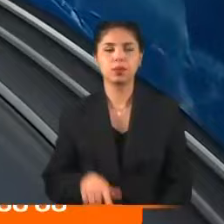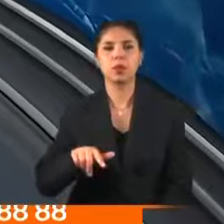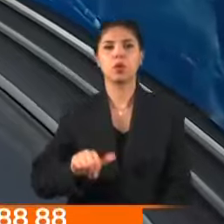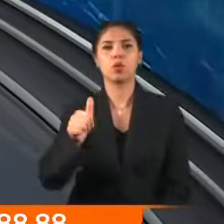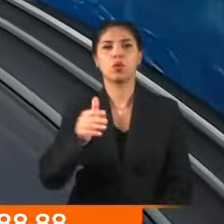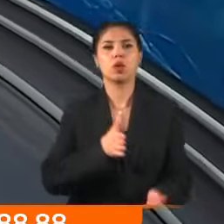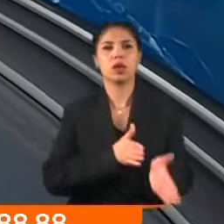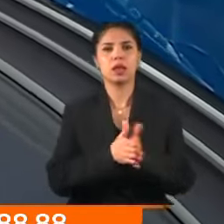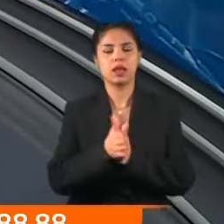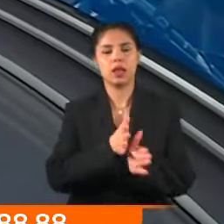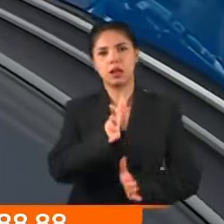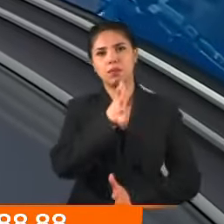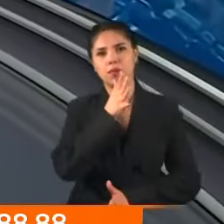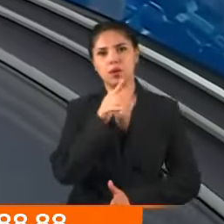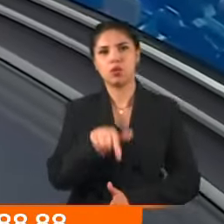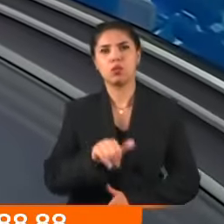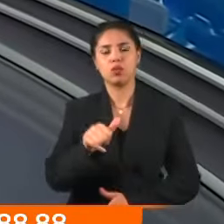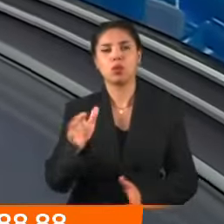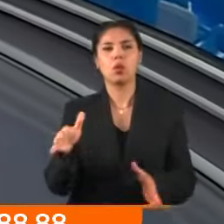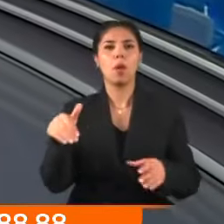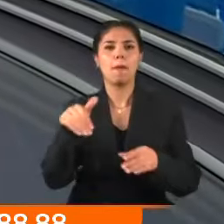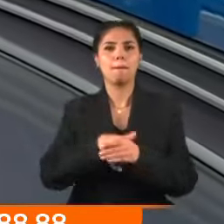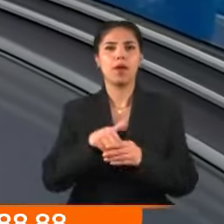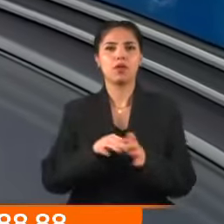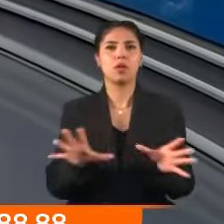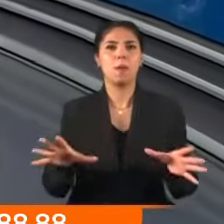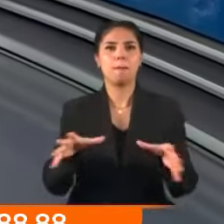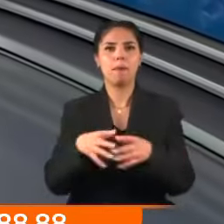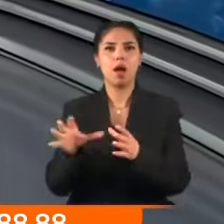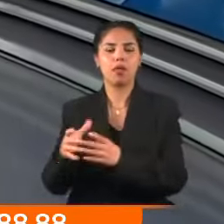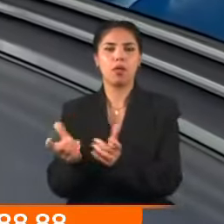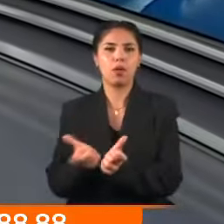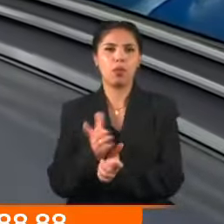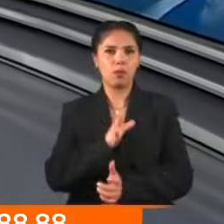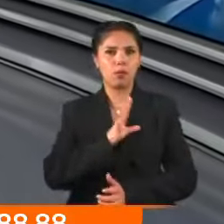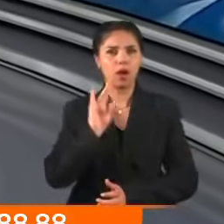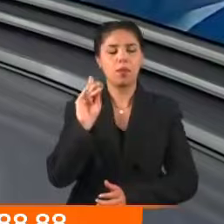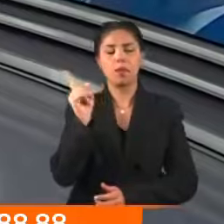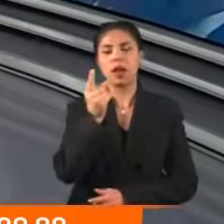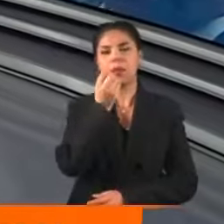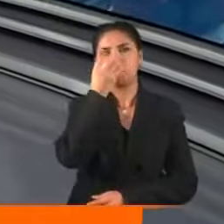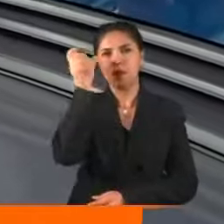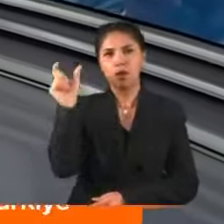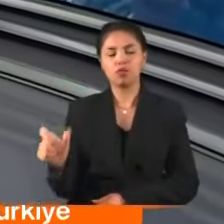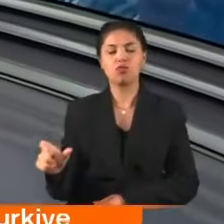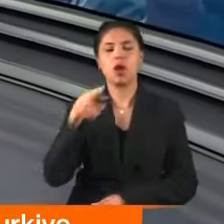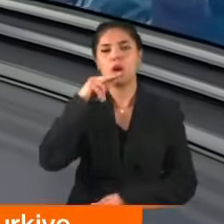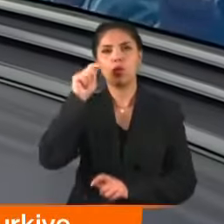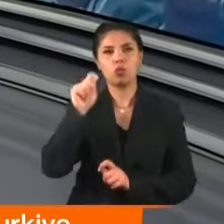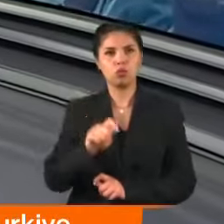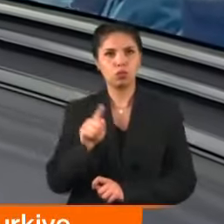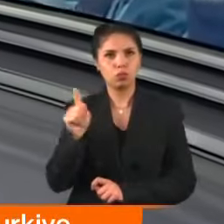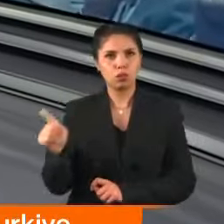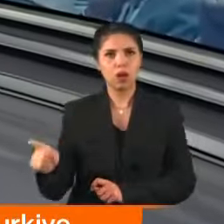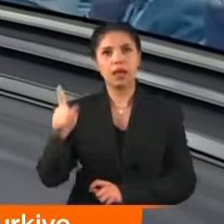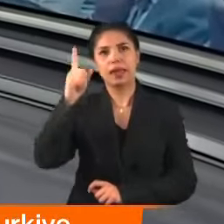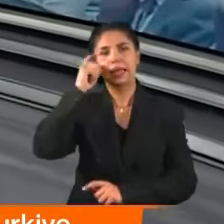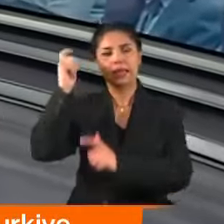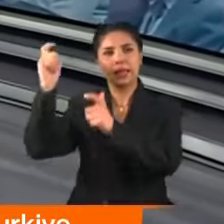Bugün Salı, biliyorsunuz bugün mecliste parti grupları toplanıyor. MHP lideri Devlet Bahçeli kürsüdeydi. Söze İsrail'in